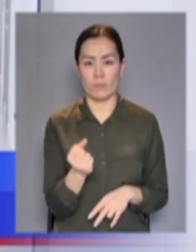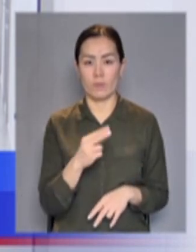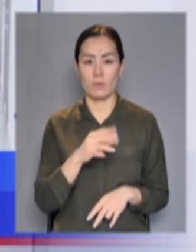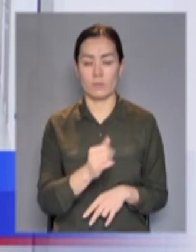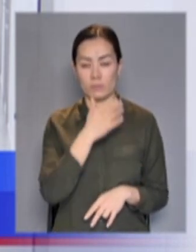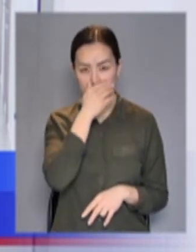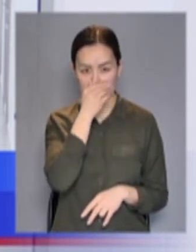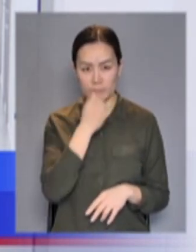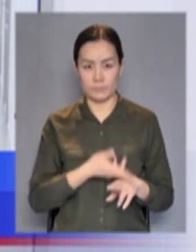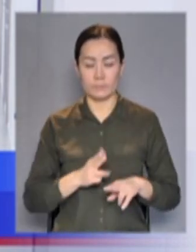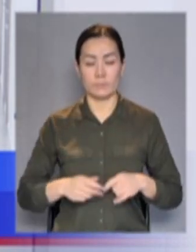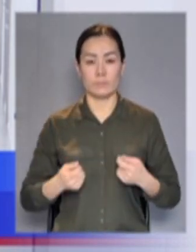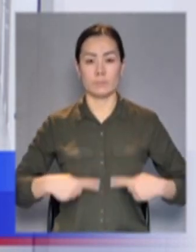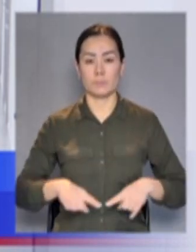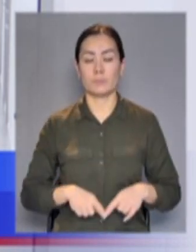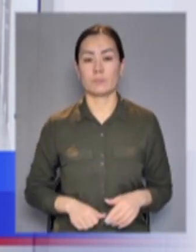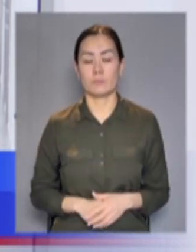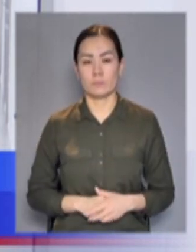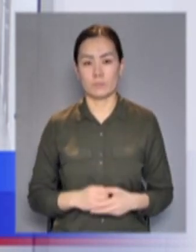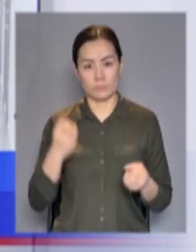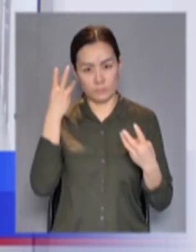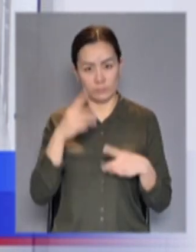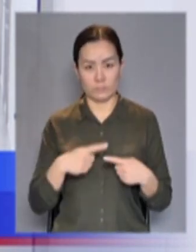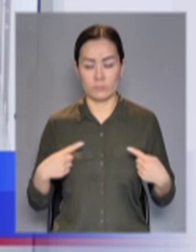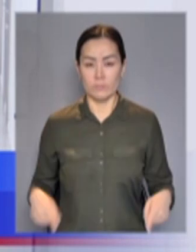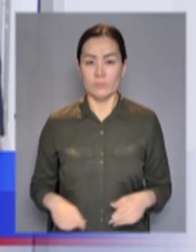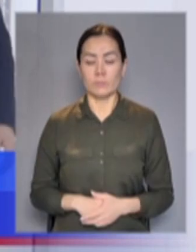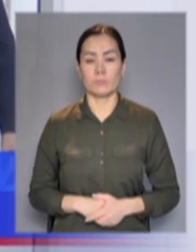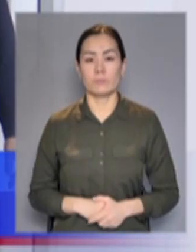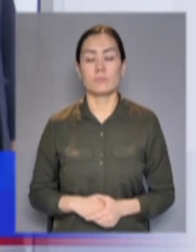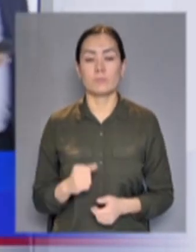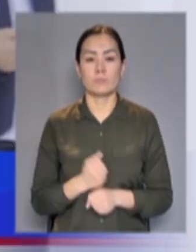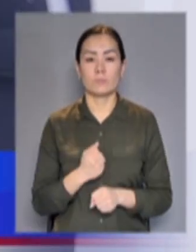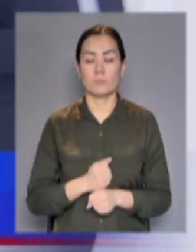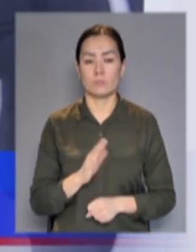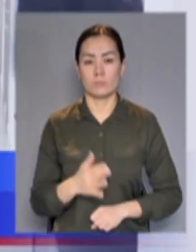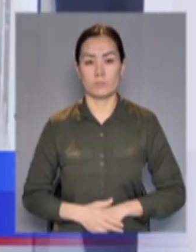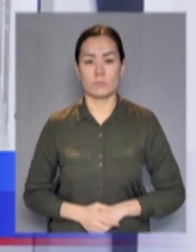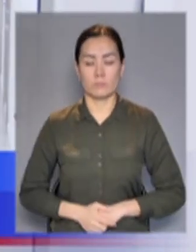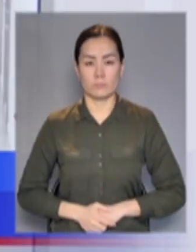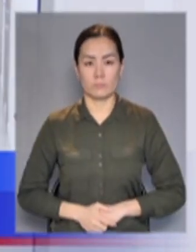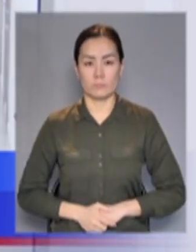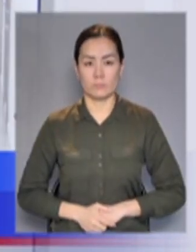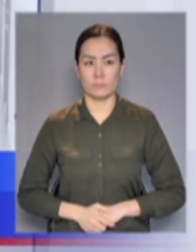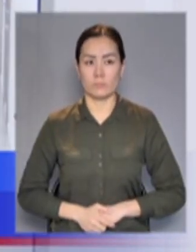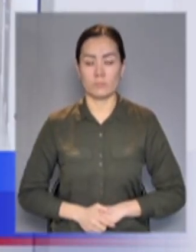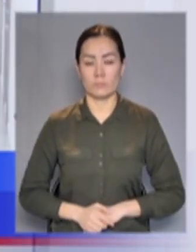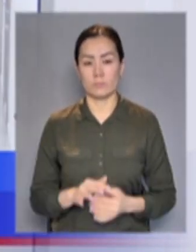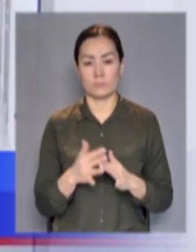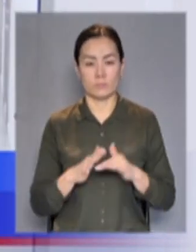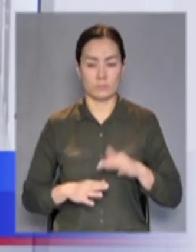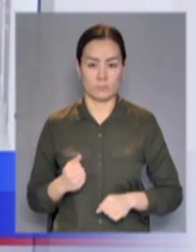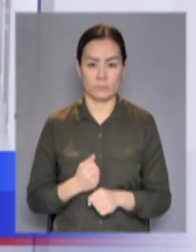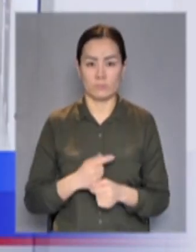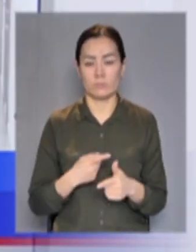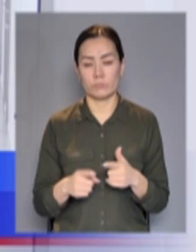Атыраудың өзінен, жергілікті Атыраудың өзінен шығатын бір брендтерді алғары ұйымдастыратын боламыз. Ол тауардан бола ма, ауыл шаруашылығы